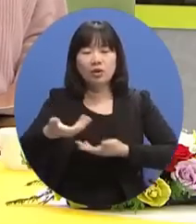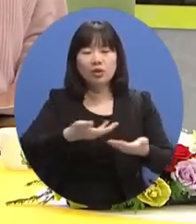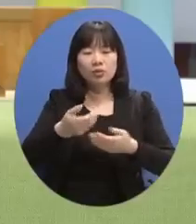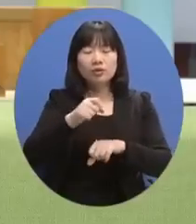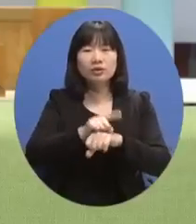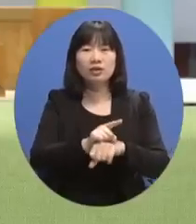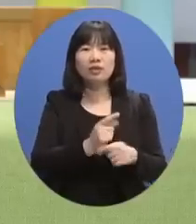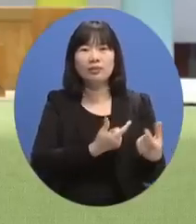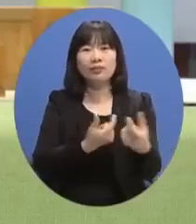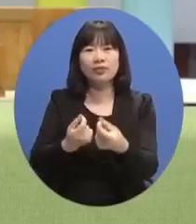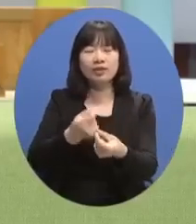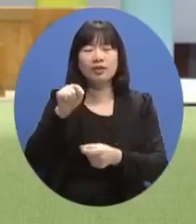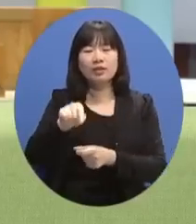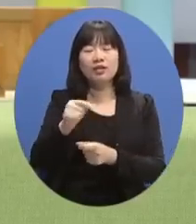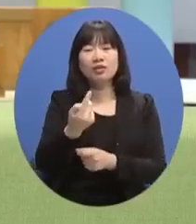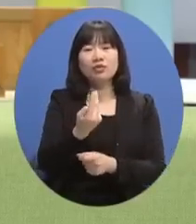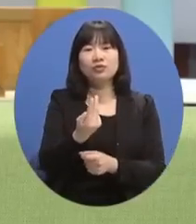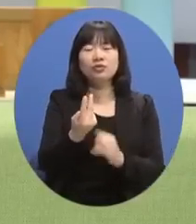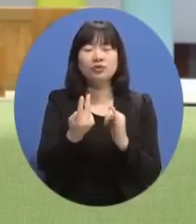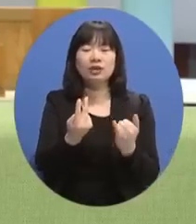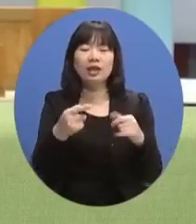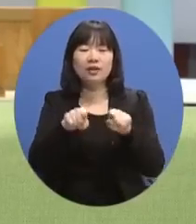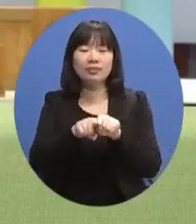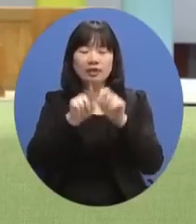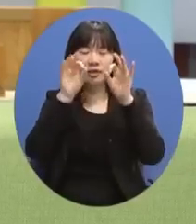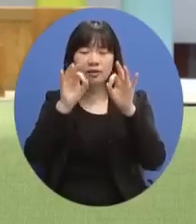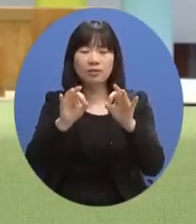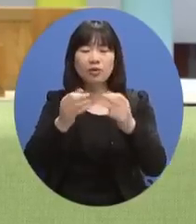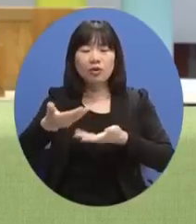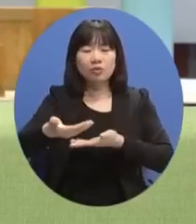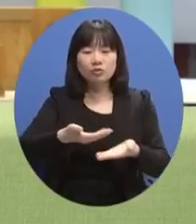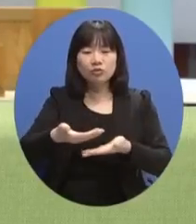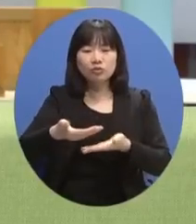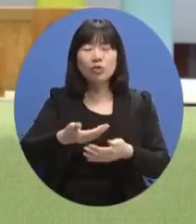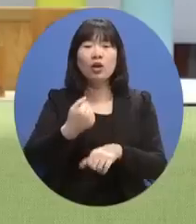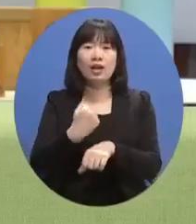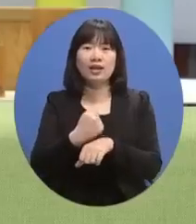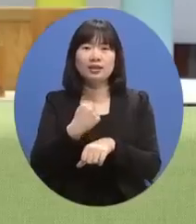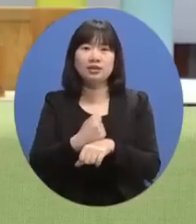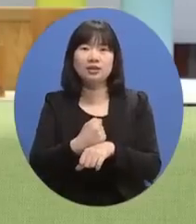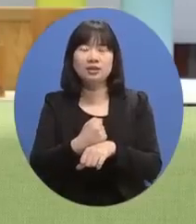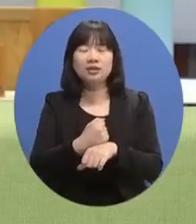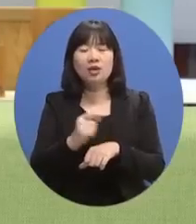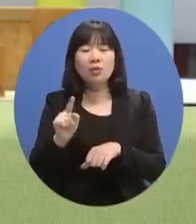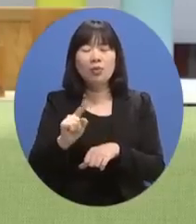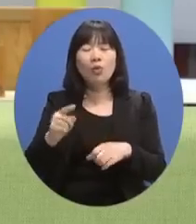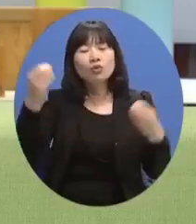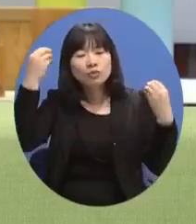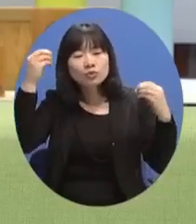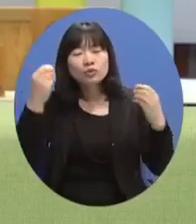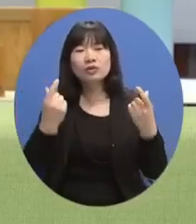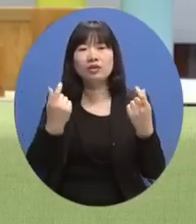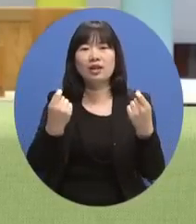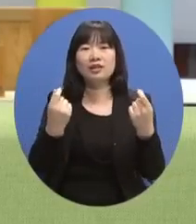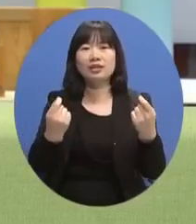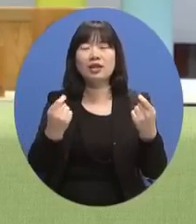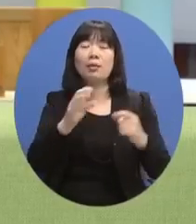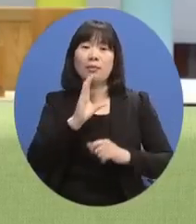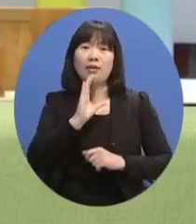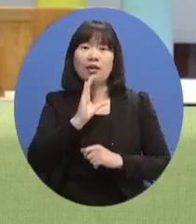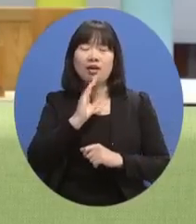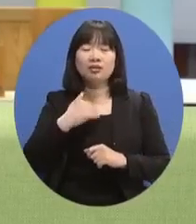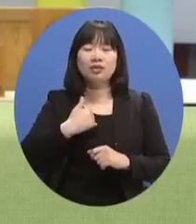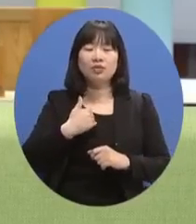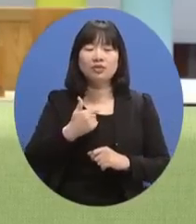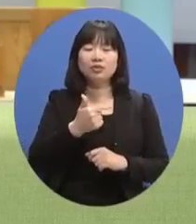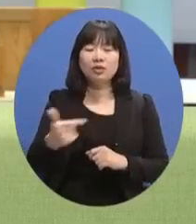상호성은 같은 것을 둘이 함께 보고 주거니 받거니 하는 마치 춤추는 것과 똑같은 네. 건데 저는